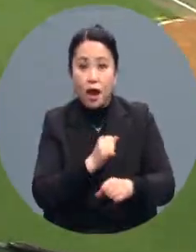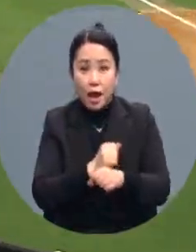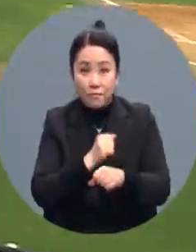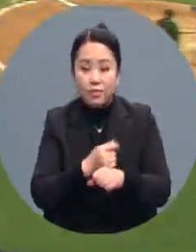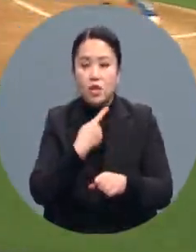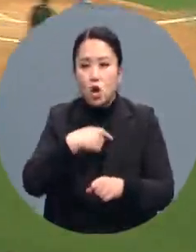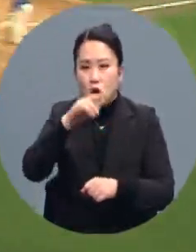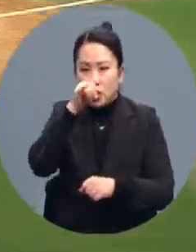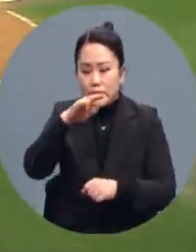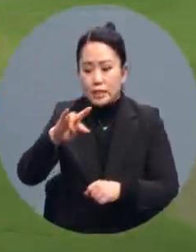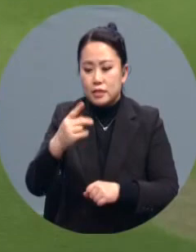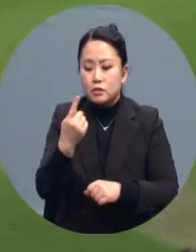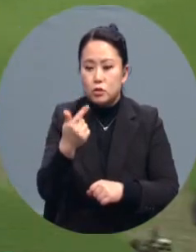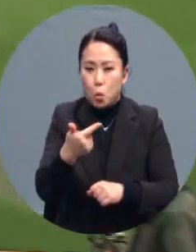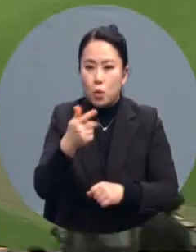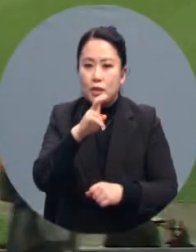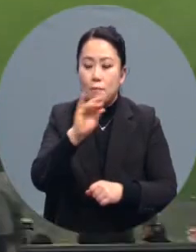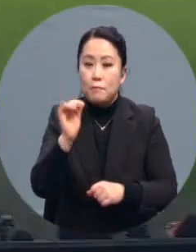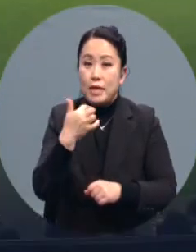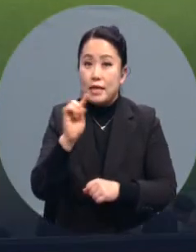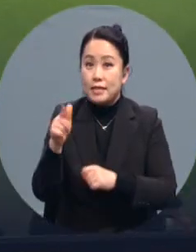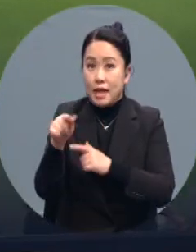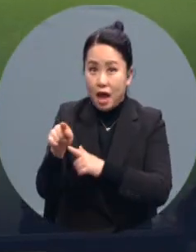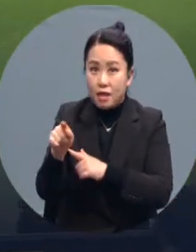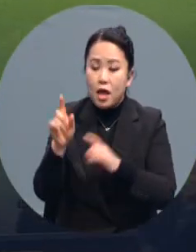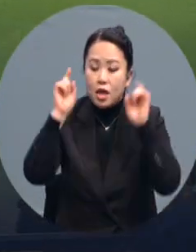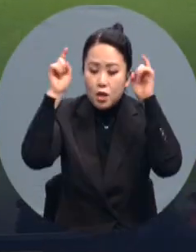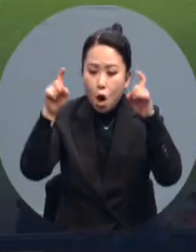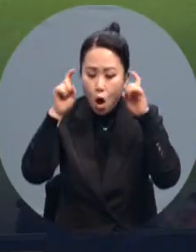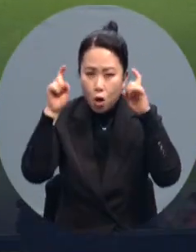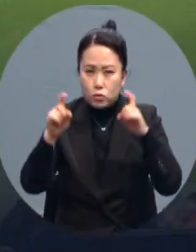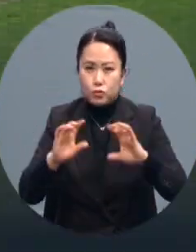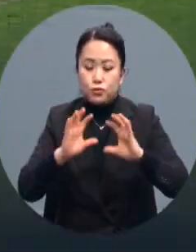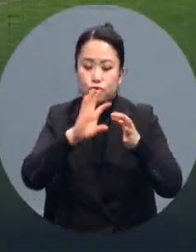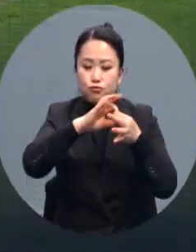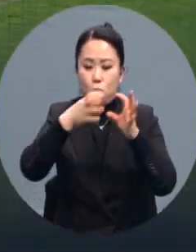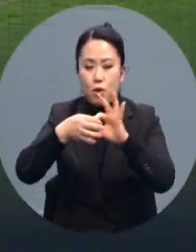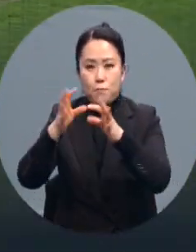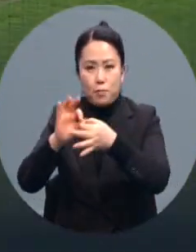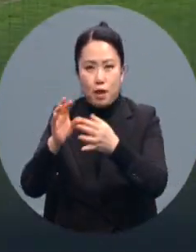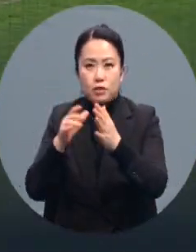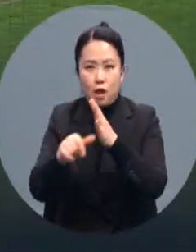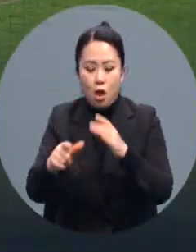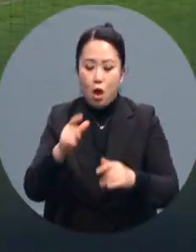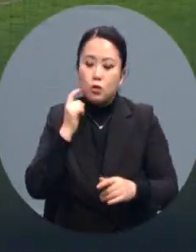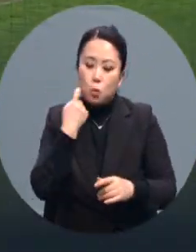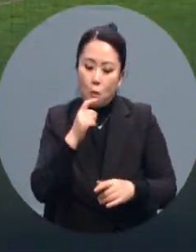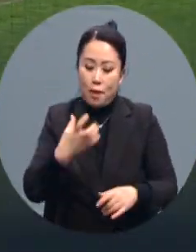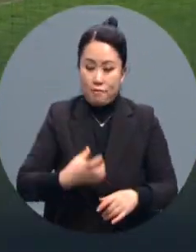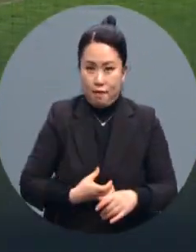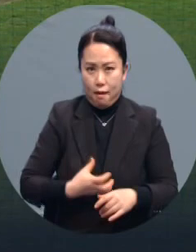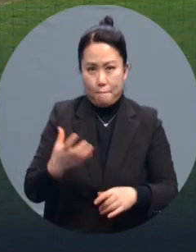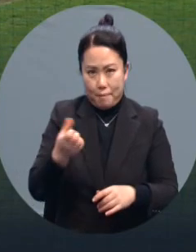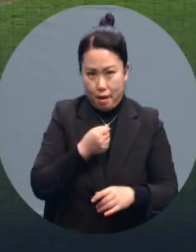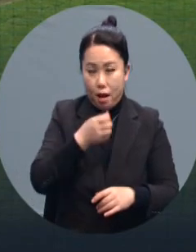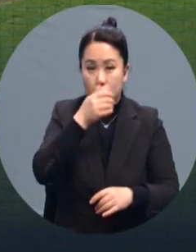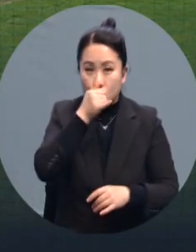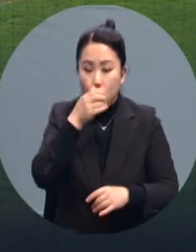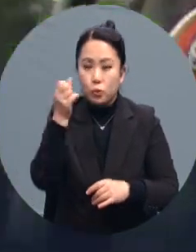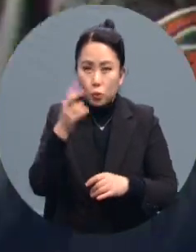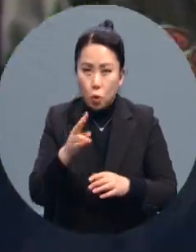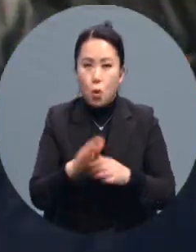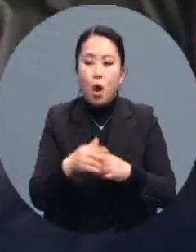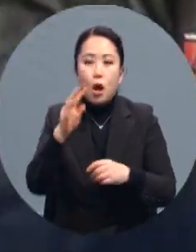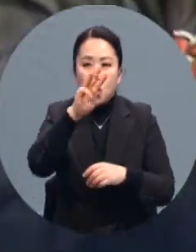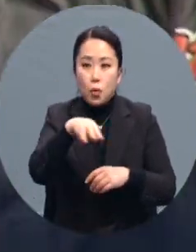선수. 시드니 올림픽 국가대표로 동메달의 주인공이었고 부산 출신으로 롯데 자이언츠에서 선수 생활하며